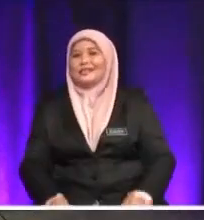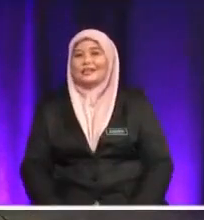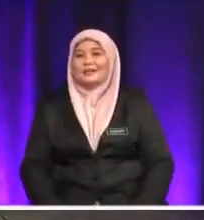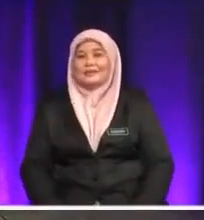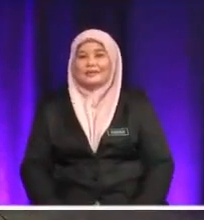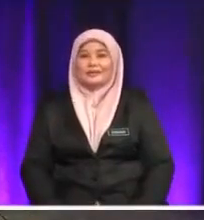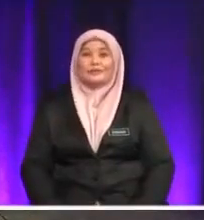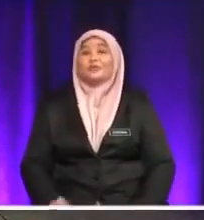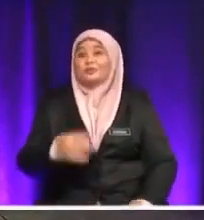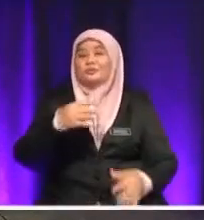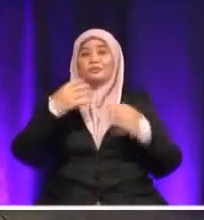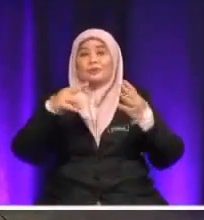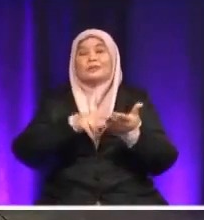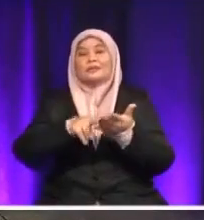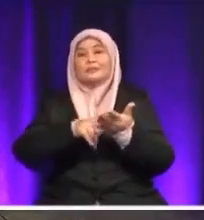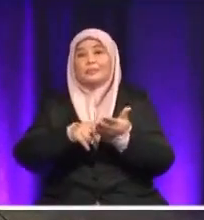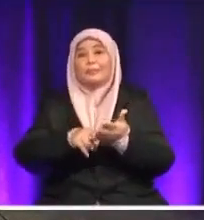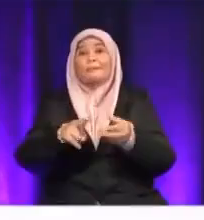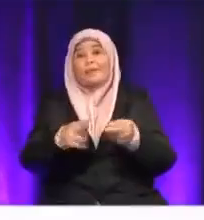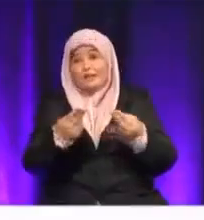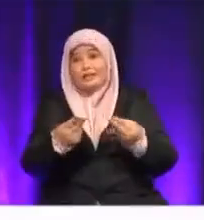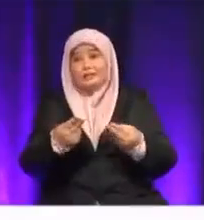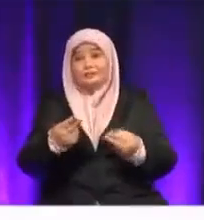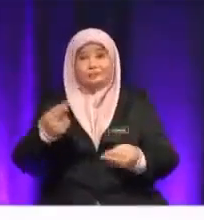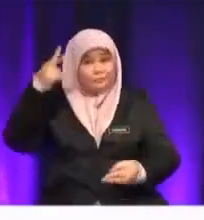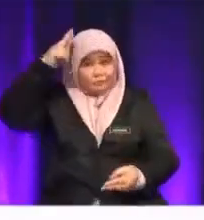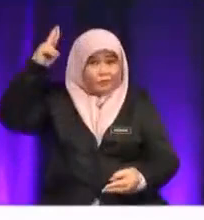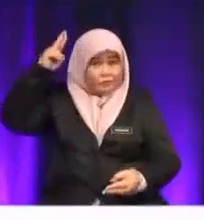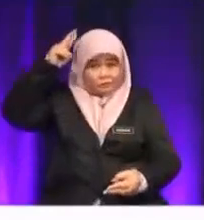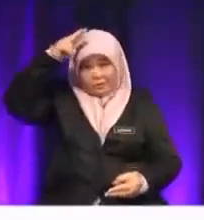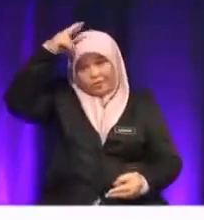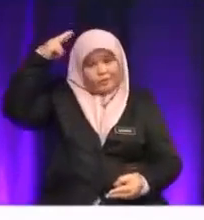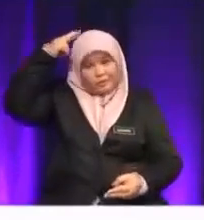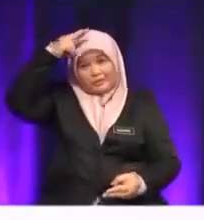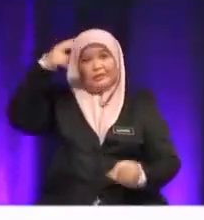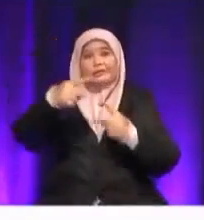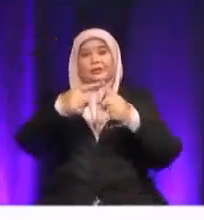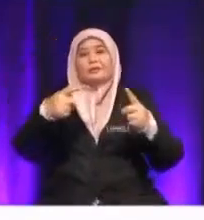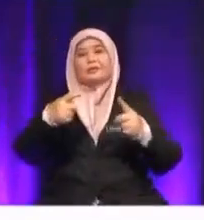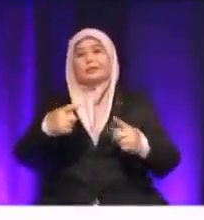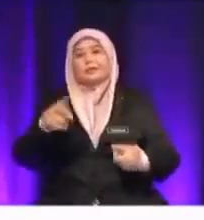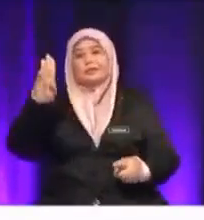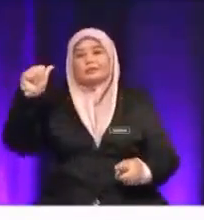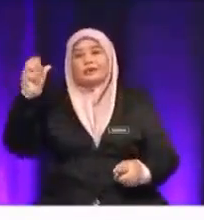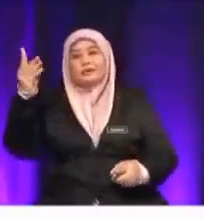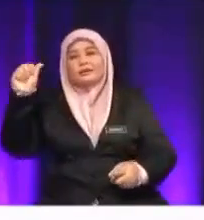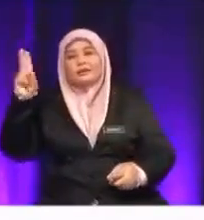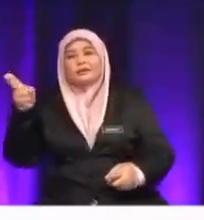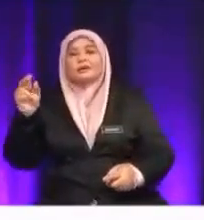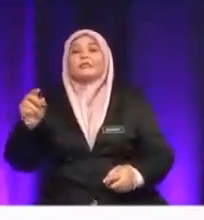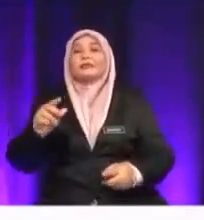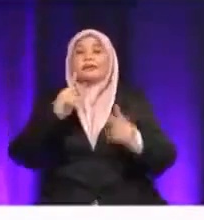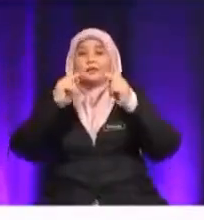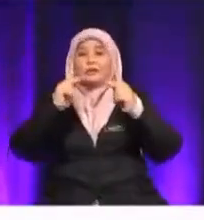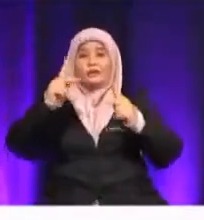dulu. Hadis Rasulullah SAW, betul ya? Betul. Okay. Dari Ubadah bin Syamit radhiyallahu an,